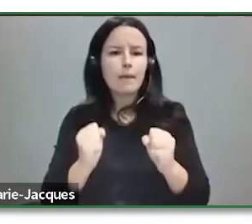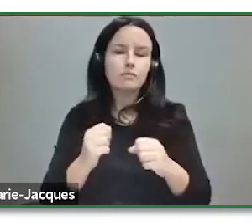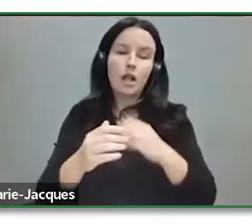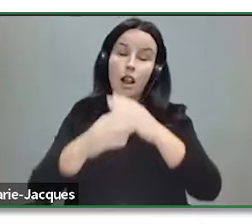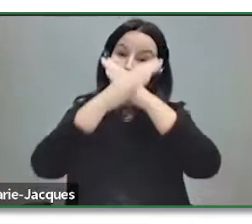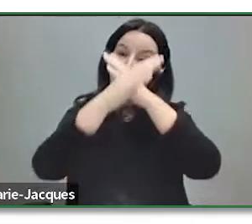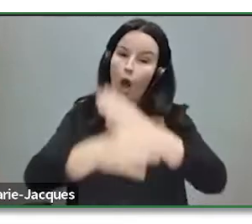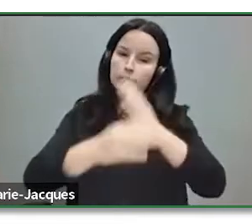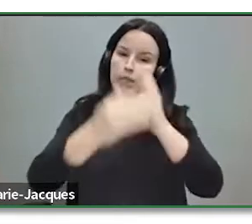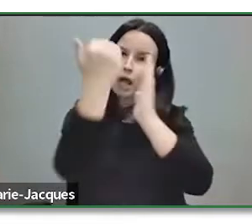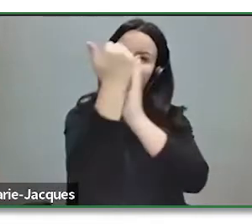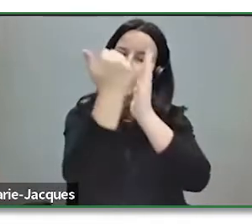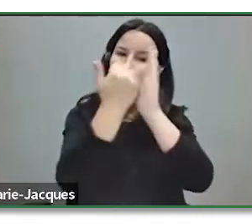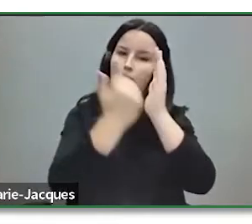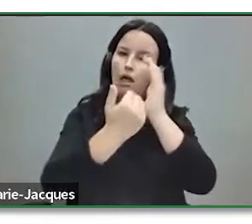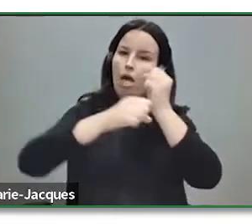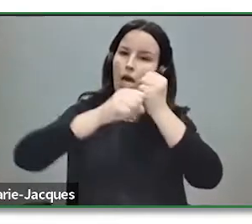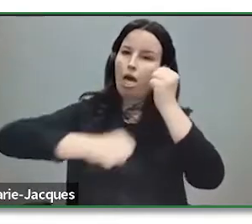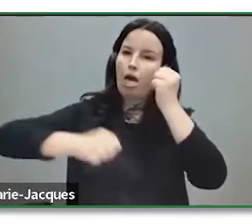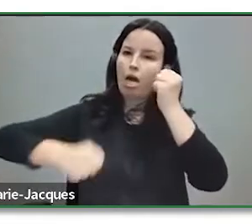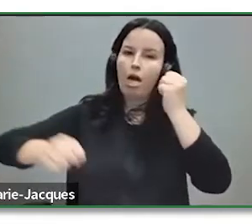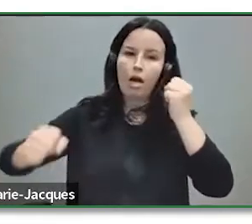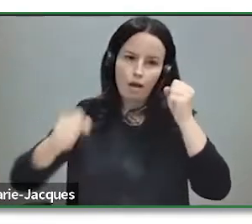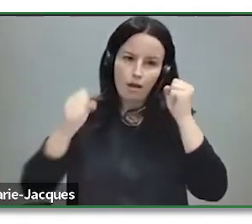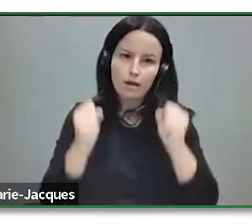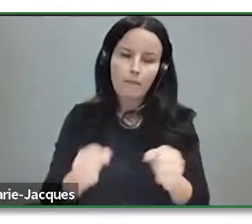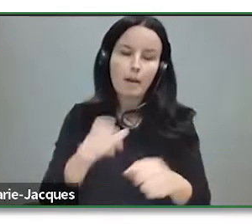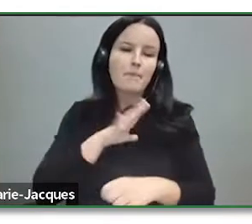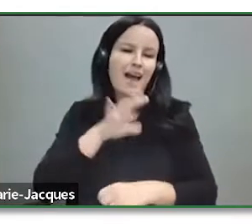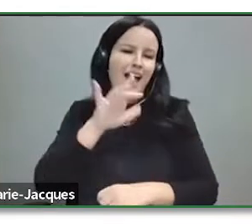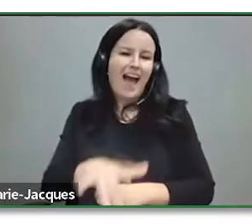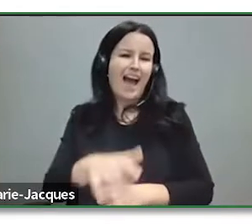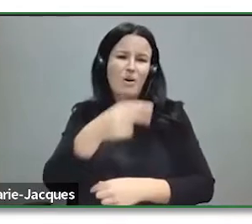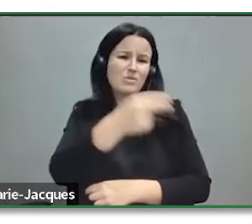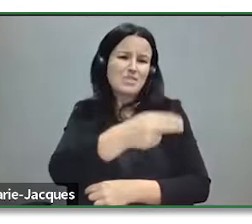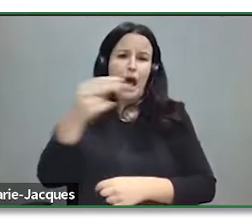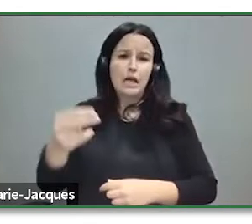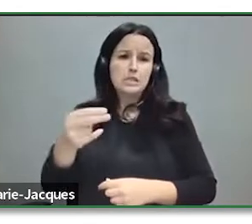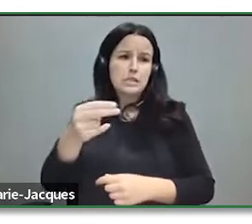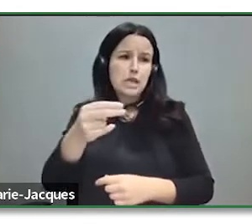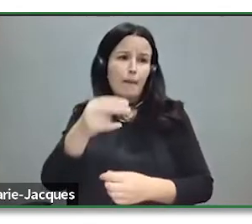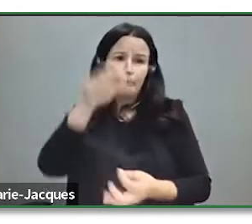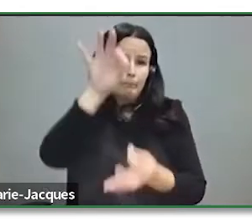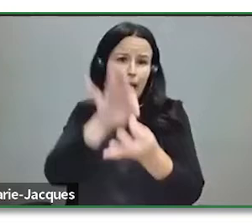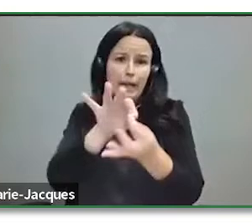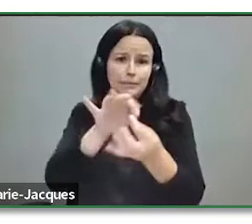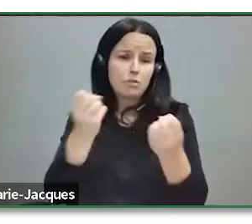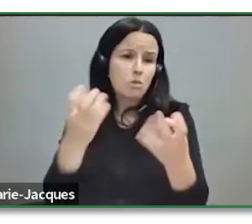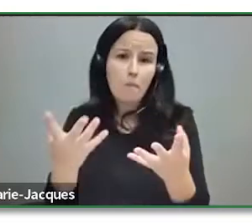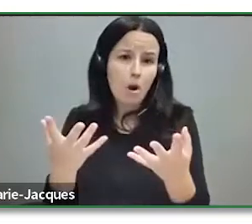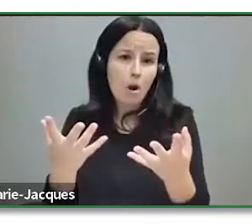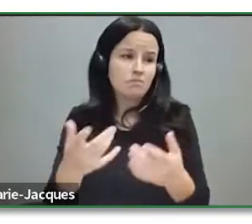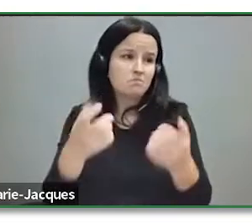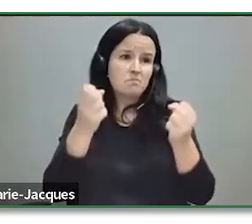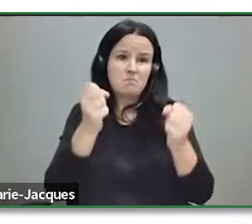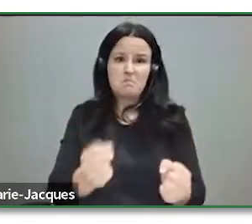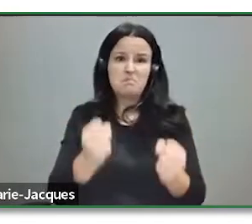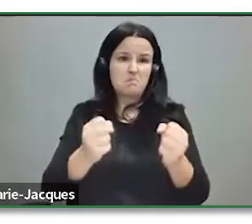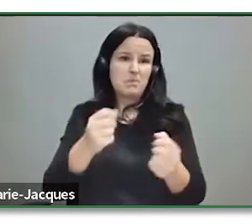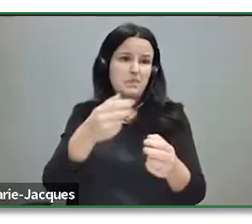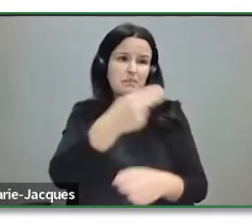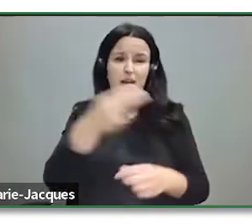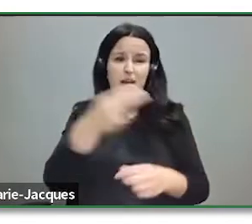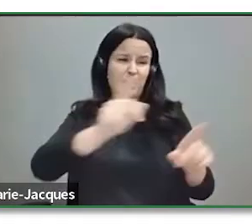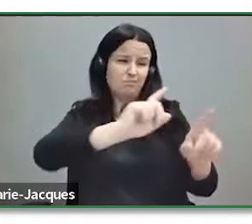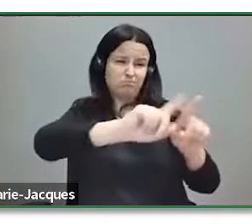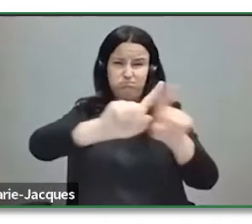en partie parce que le handicap se situe sur un spectre. Il n'y a pas deux personnes qui vivent le handicap de la même façon et